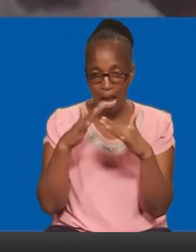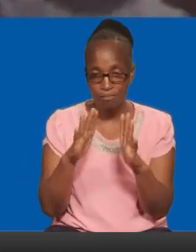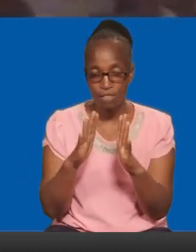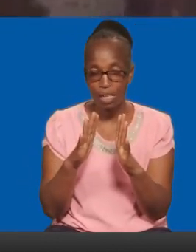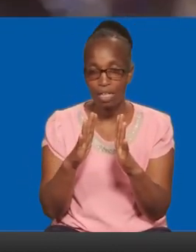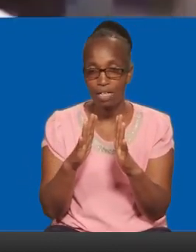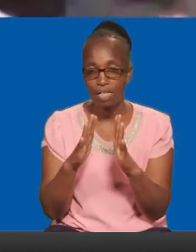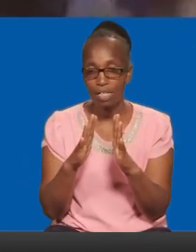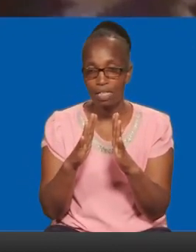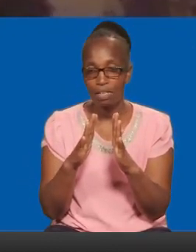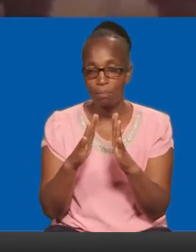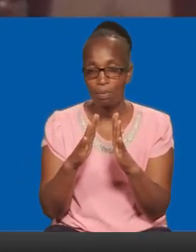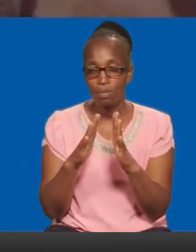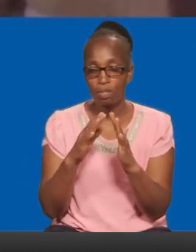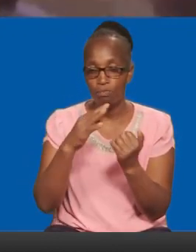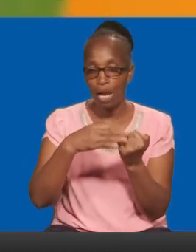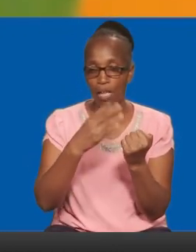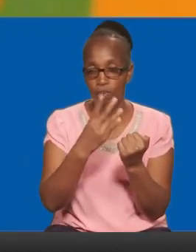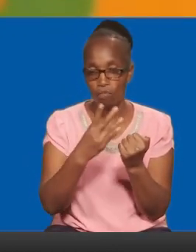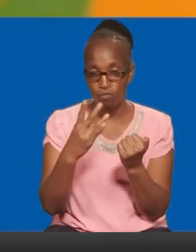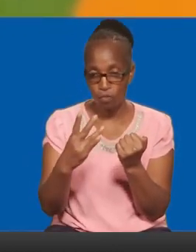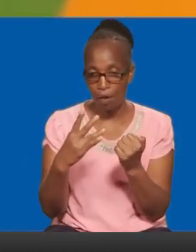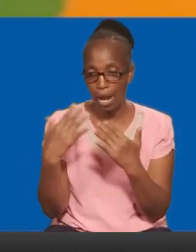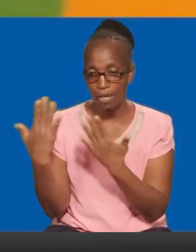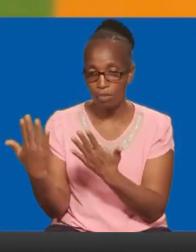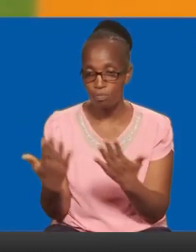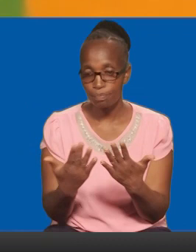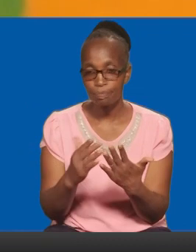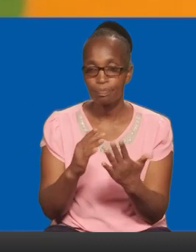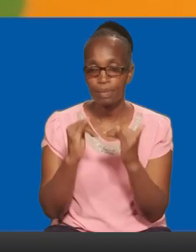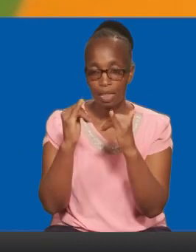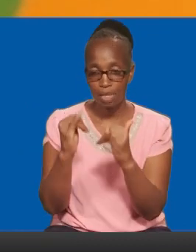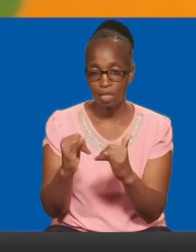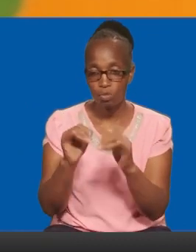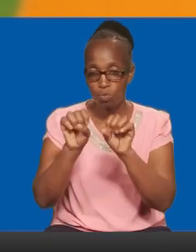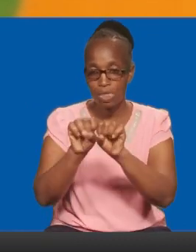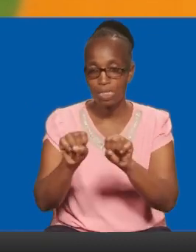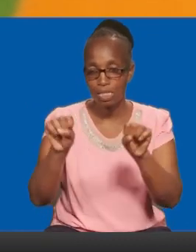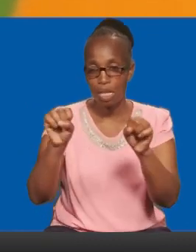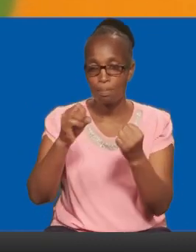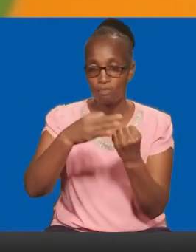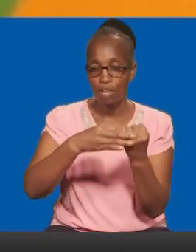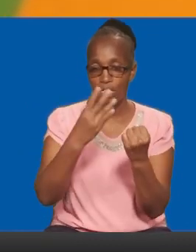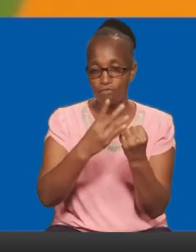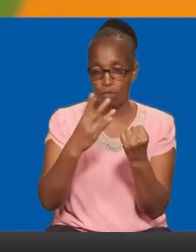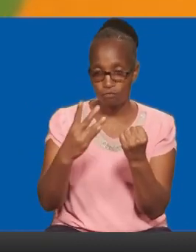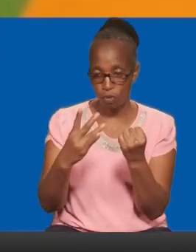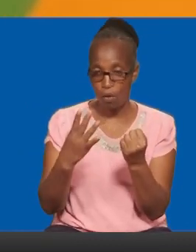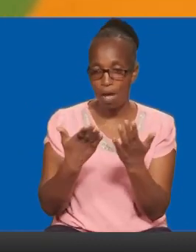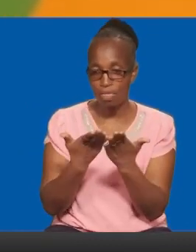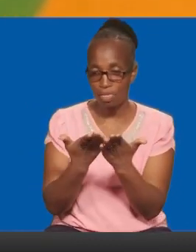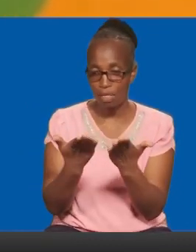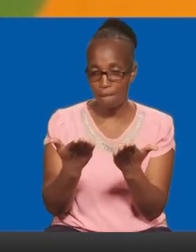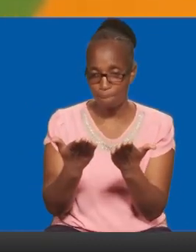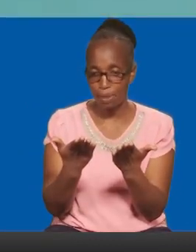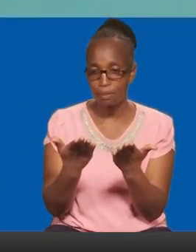Baada ya kukamilika kwa mfumo wa 844 na kukaribishwa kwa mfumo wa CBC, kumeibuka mzozo wa walimu